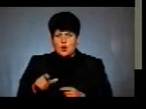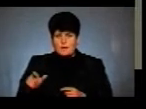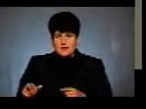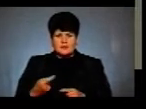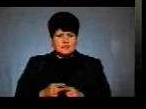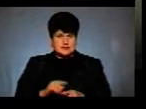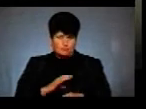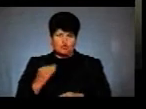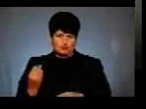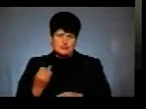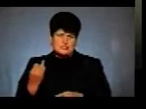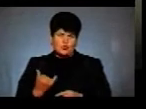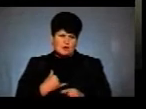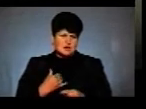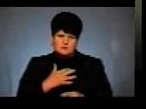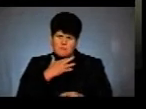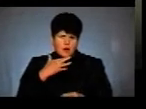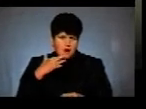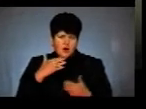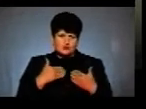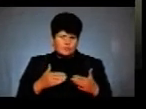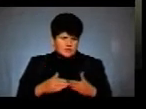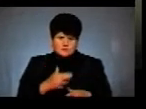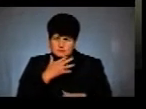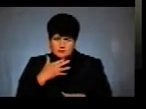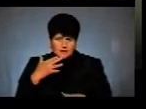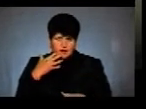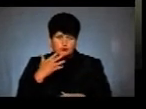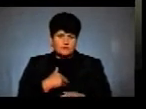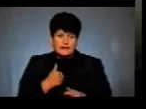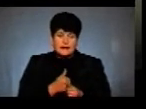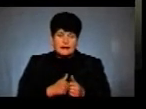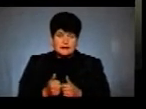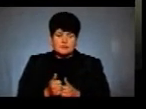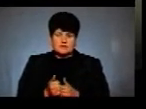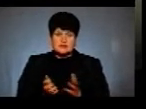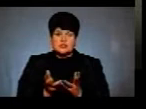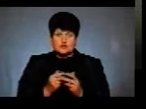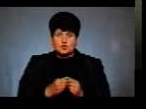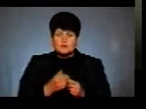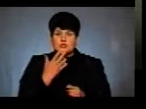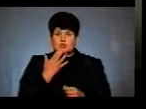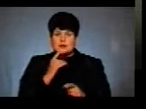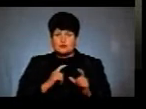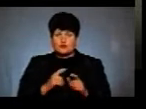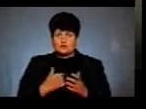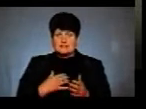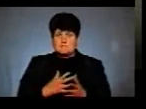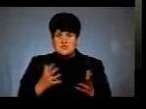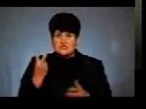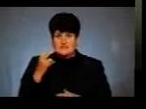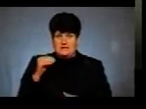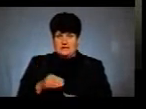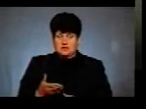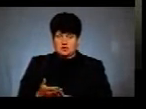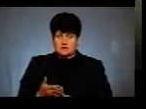що нас їх багато випускається. Ми одні з лідерів взагалі за числом іноземних студентів. У нас зараз більше 2000.